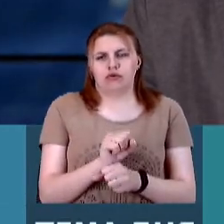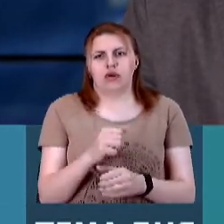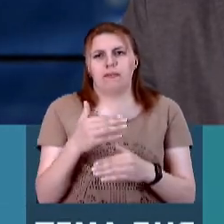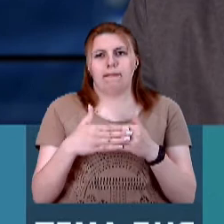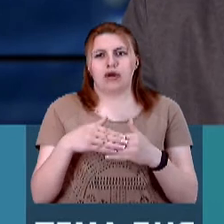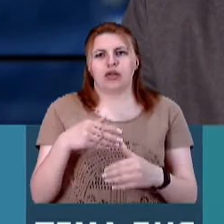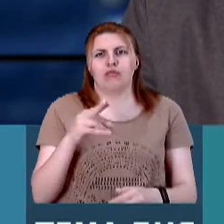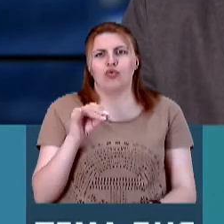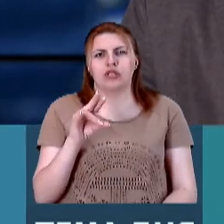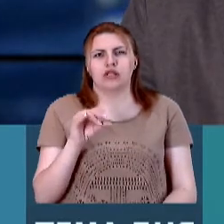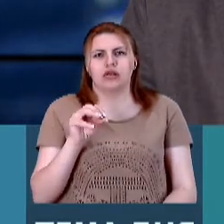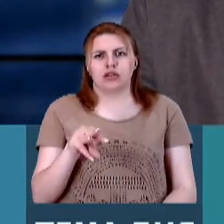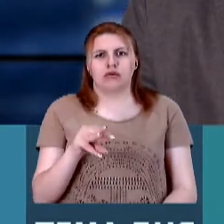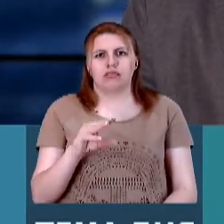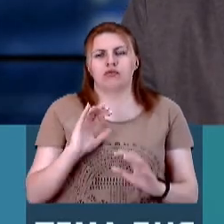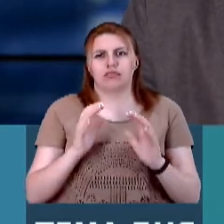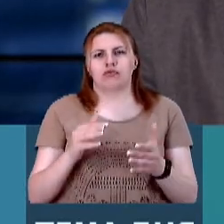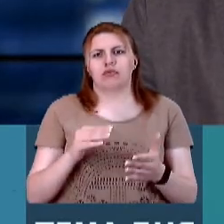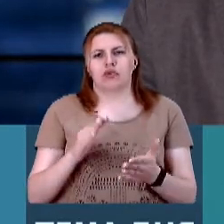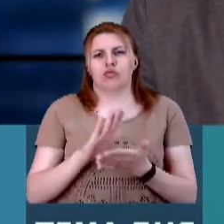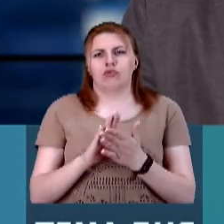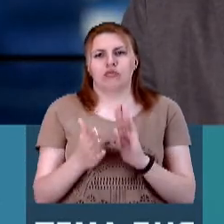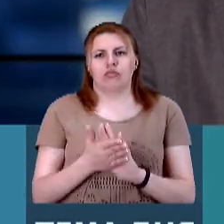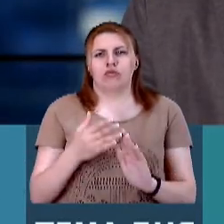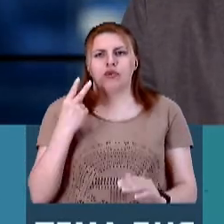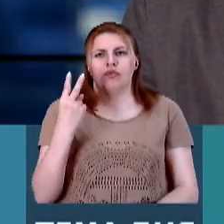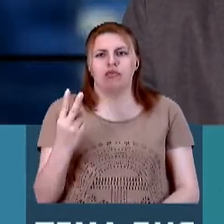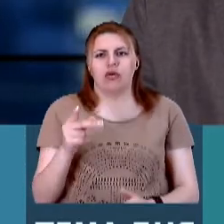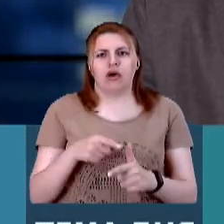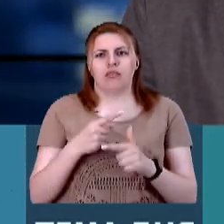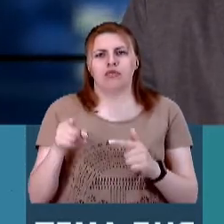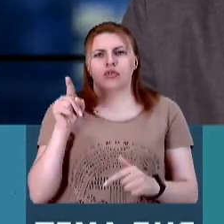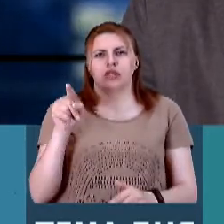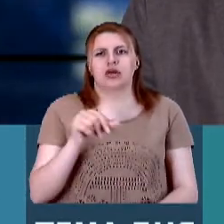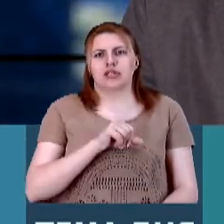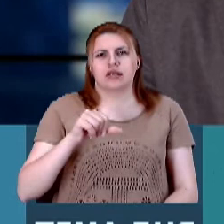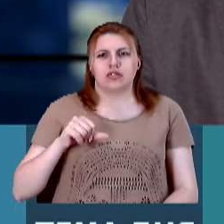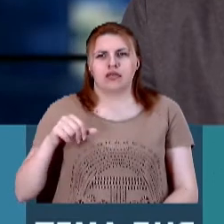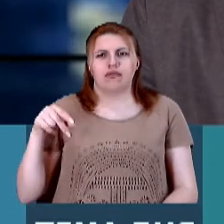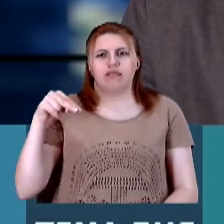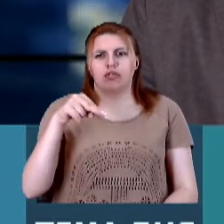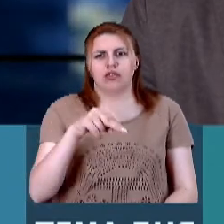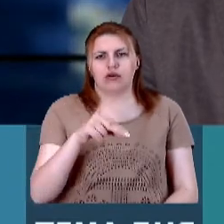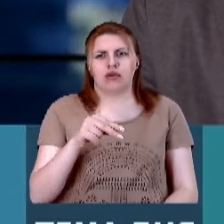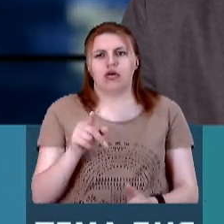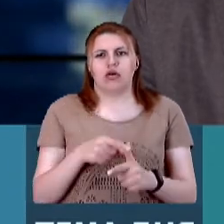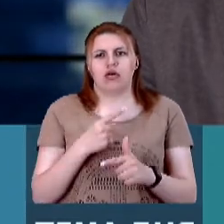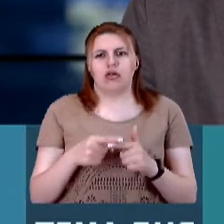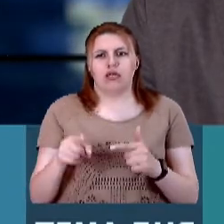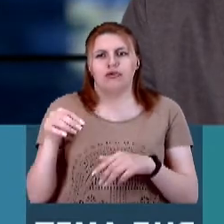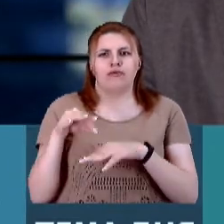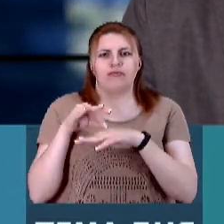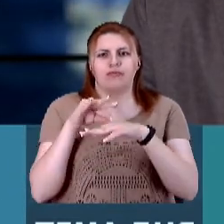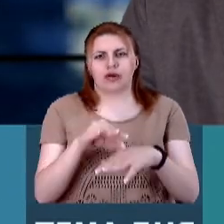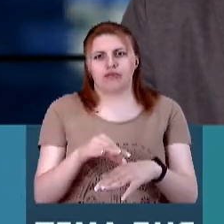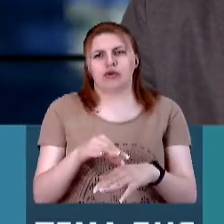світ поставив умову. Два питання. Або ти сам виходиш від тіля, або тебе від тіля виведуть. І ми